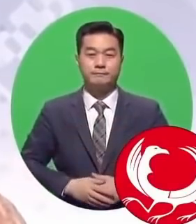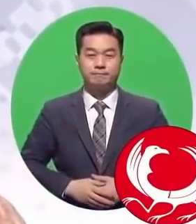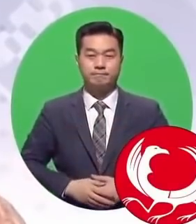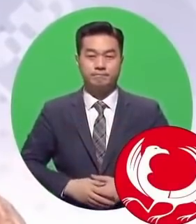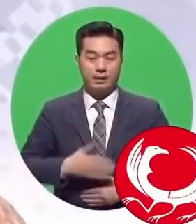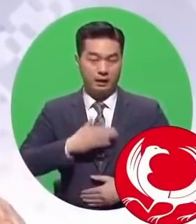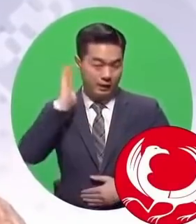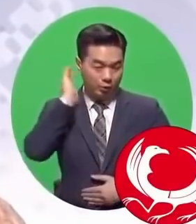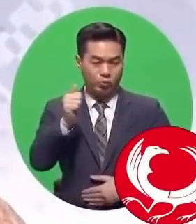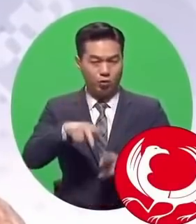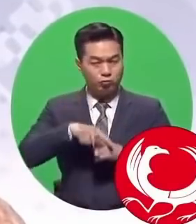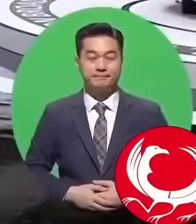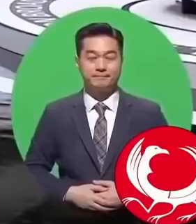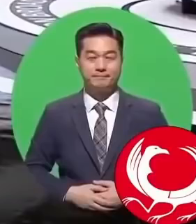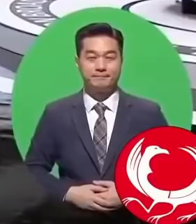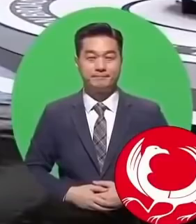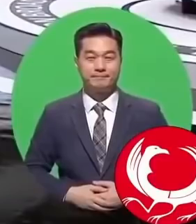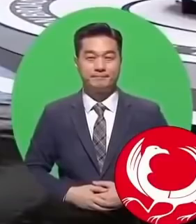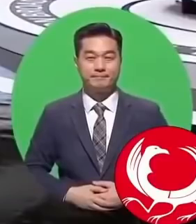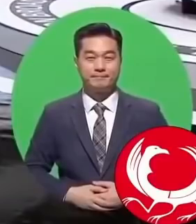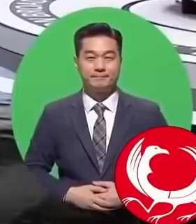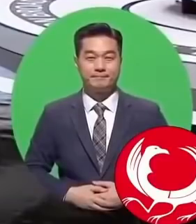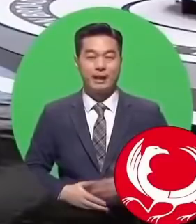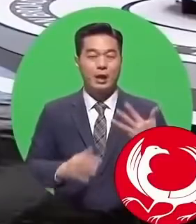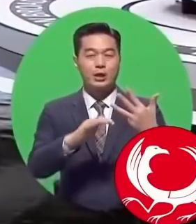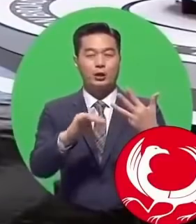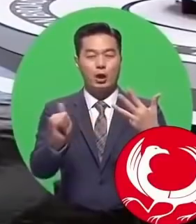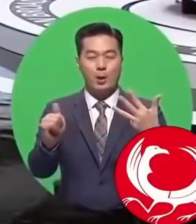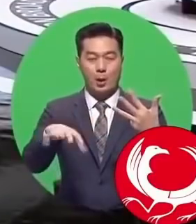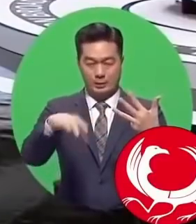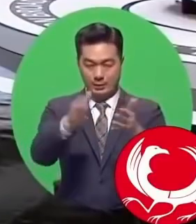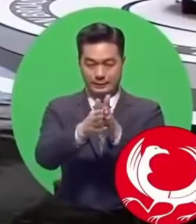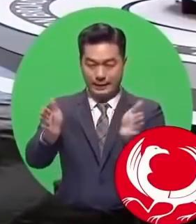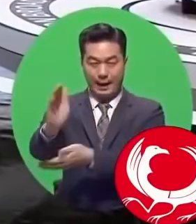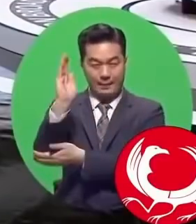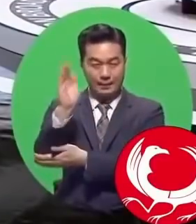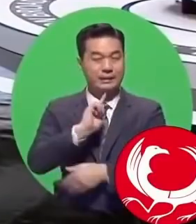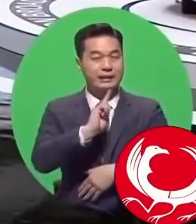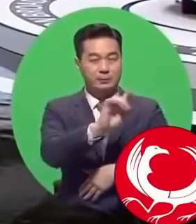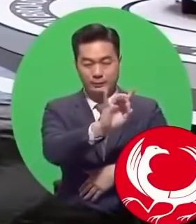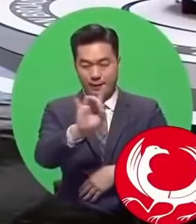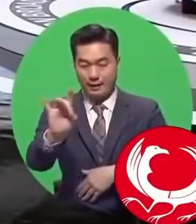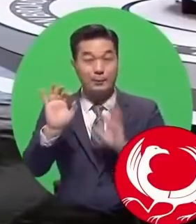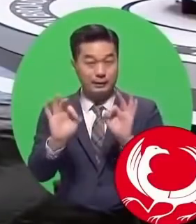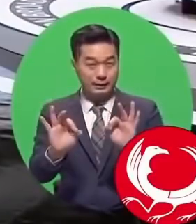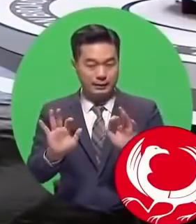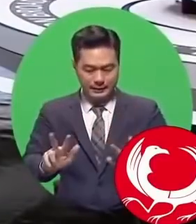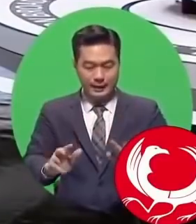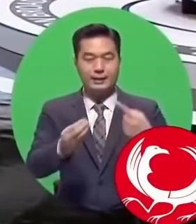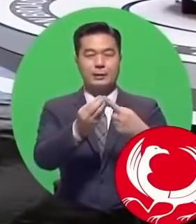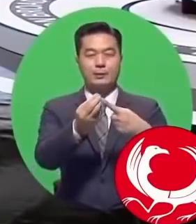내 대통령으로 나왔다는 게 부끄럽습니다. 자, 여덟 후보의 시작 발언 들어봤는데요. 이제 첫 번째 공약